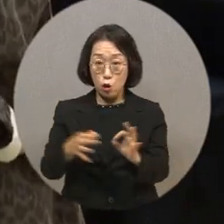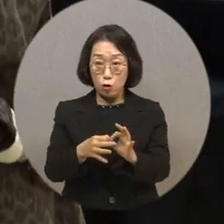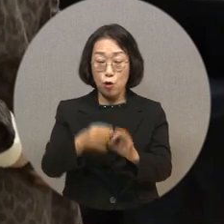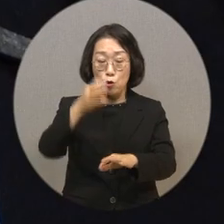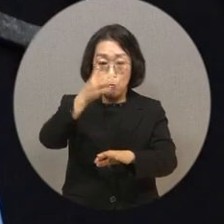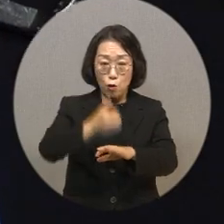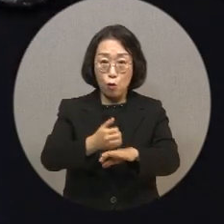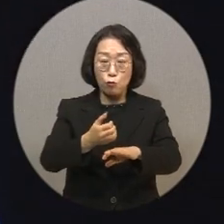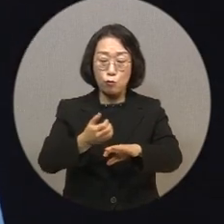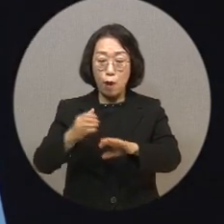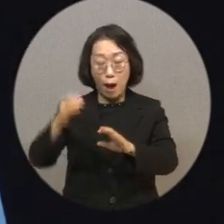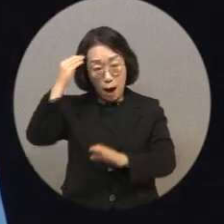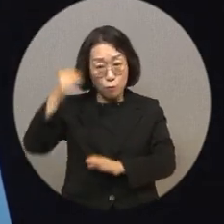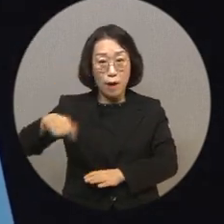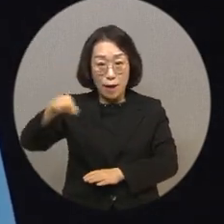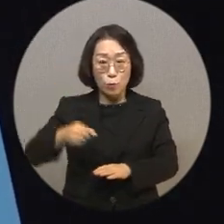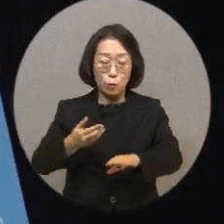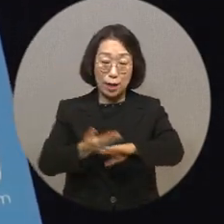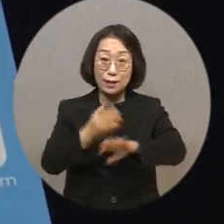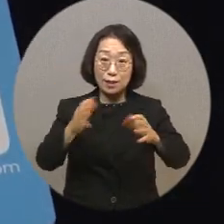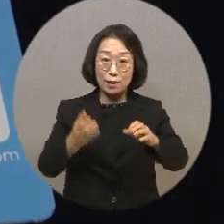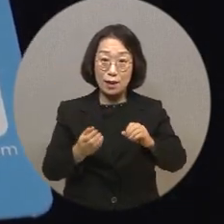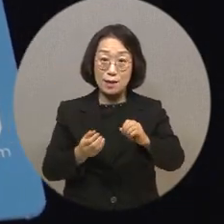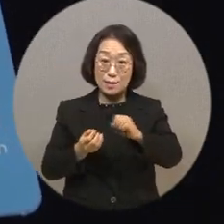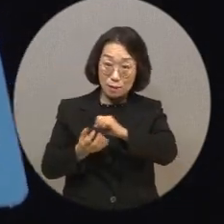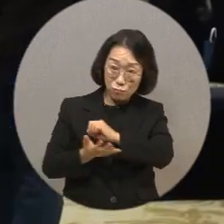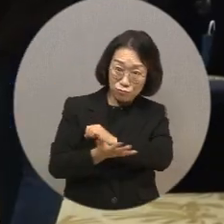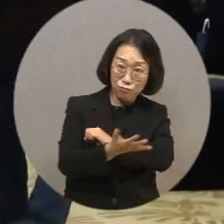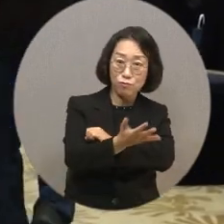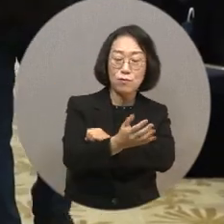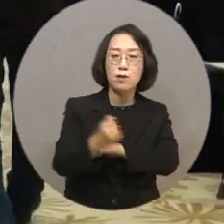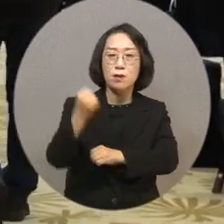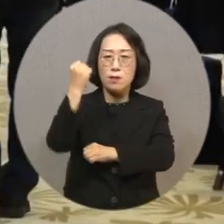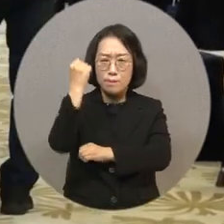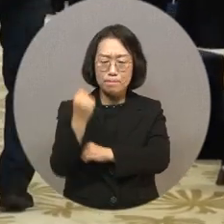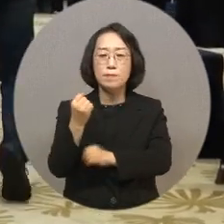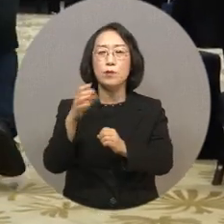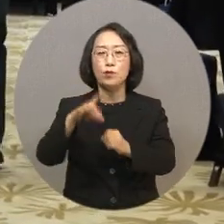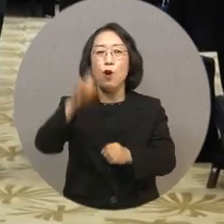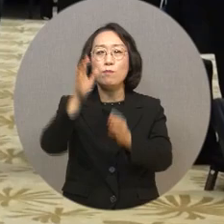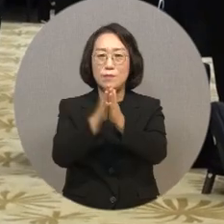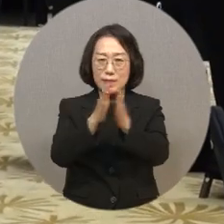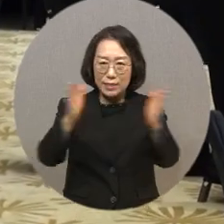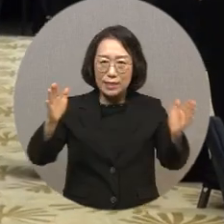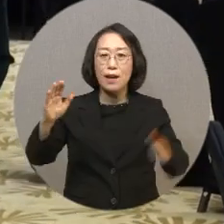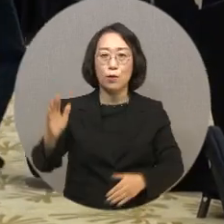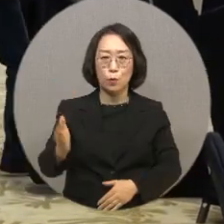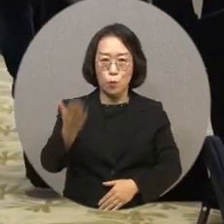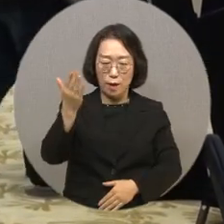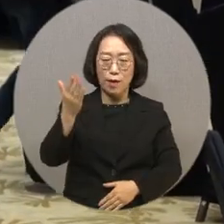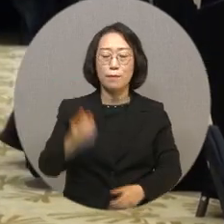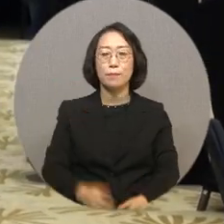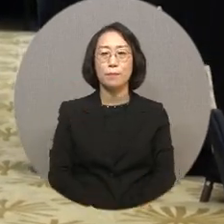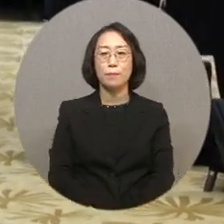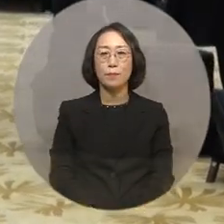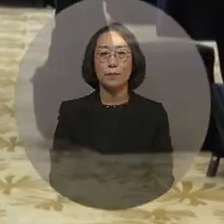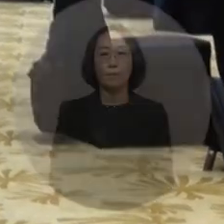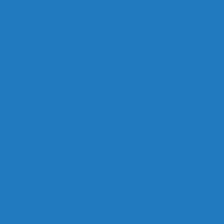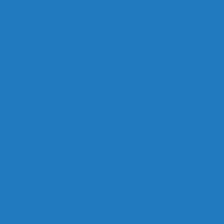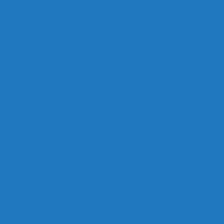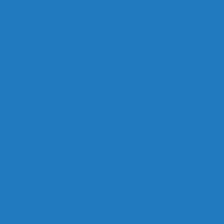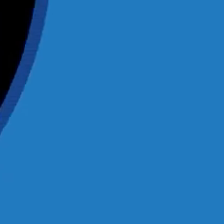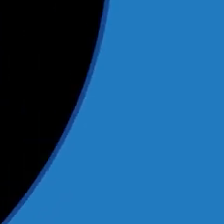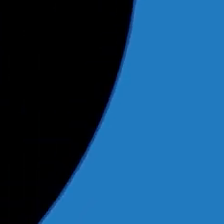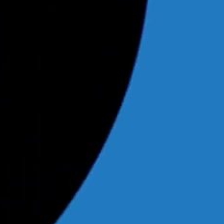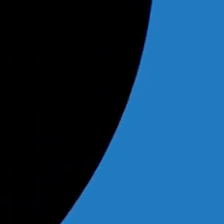넘어 해외까지도 그 역량을 전할 수 있는 작은 기초를 만들어갑니다. 복지TV 경기방송 정우선입니다.